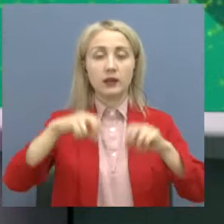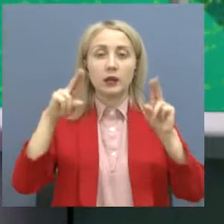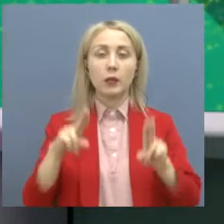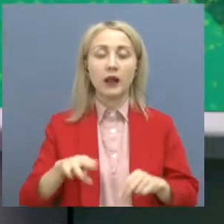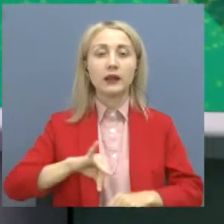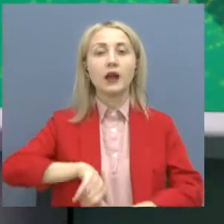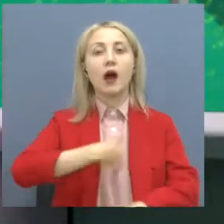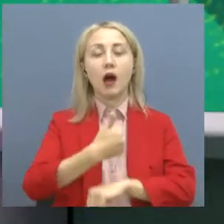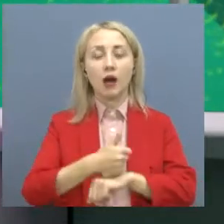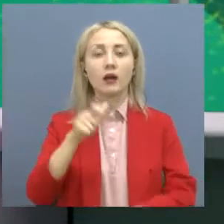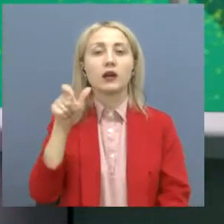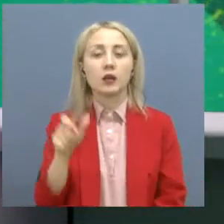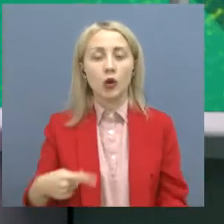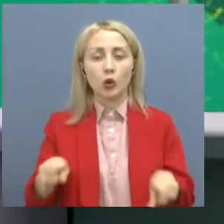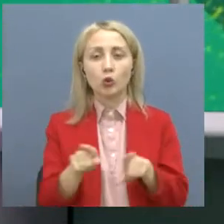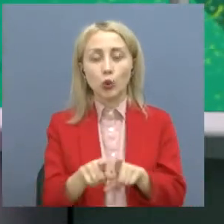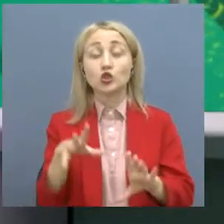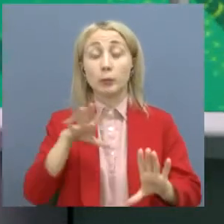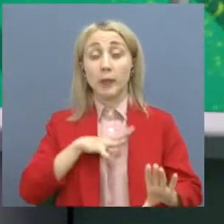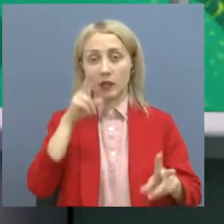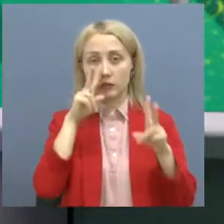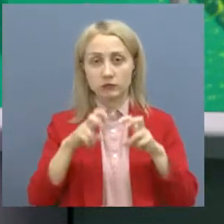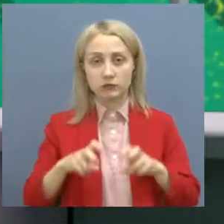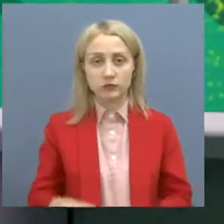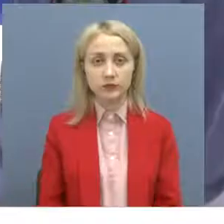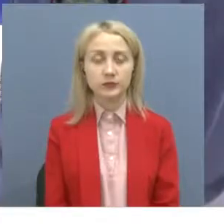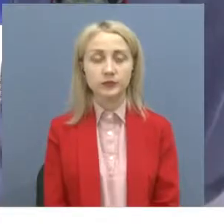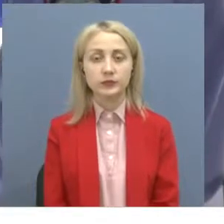қызметкерлері мен әкімдік мамандарынан мониторингтік топ құрылды.